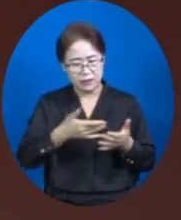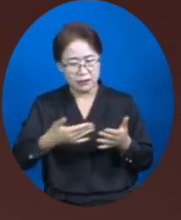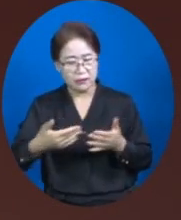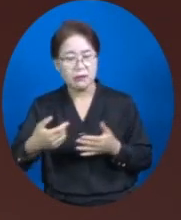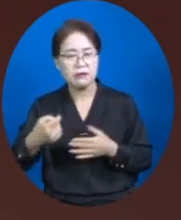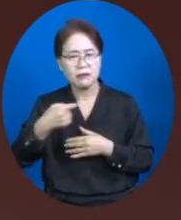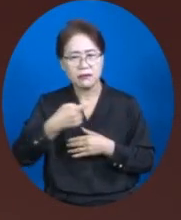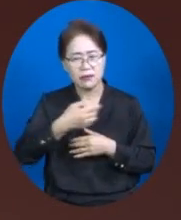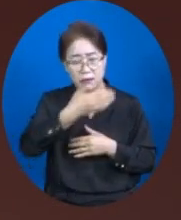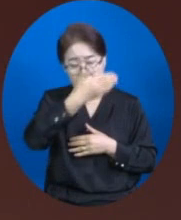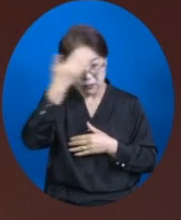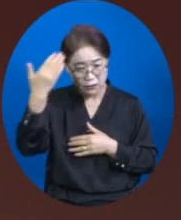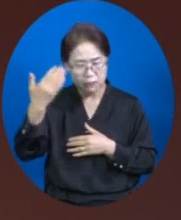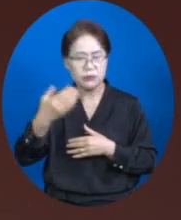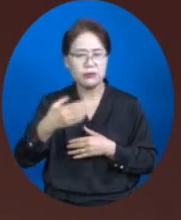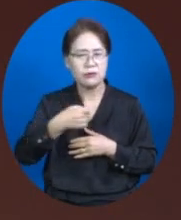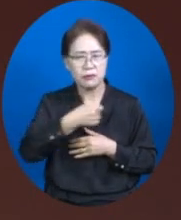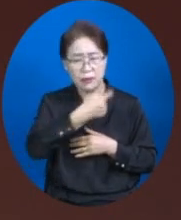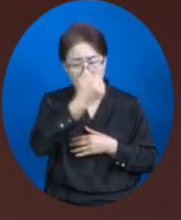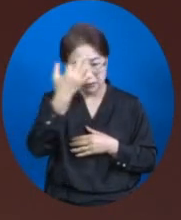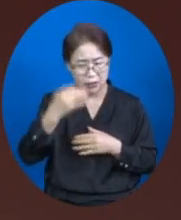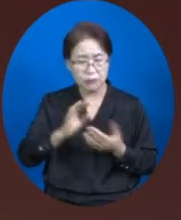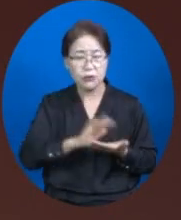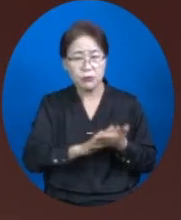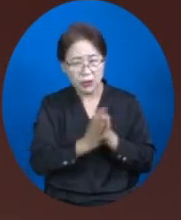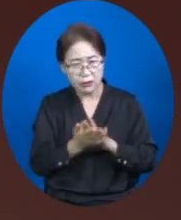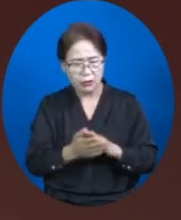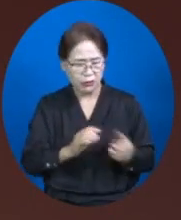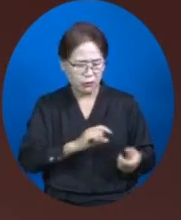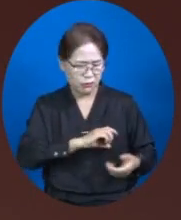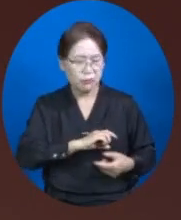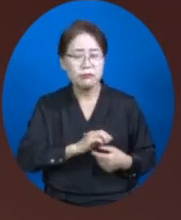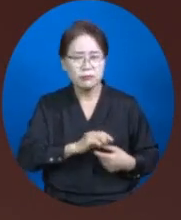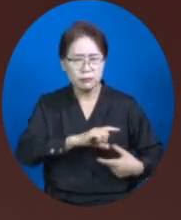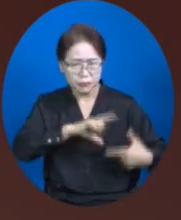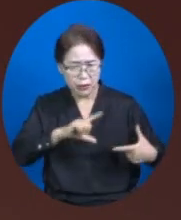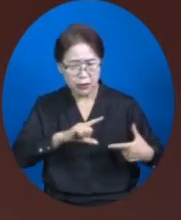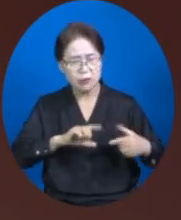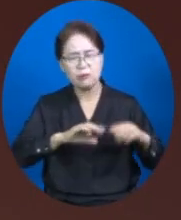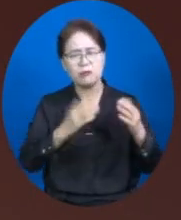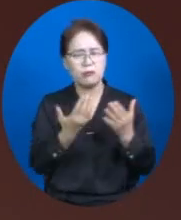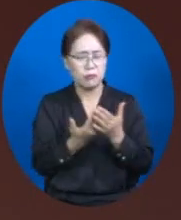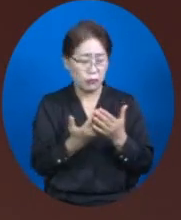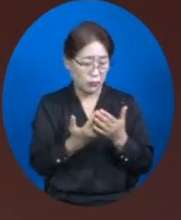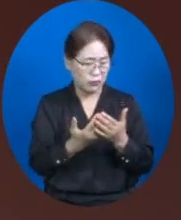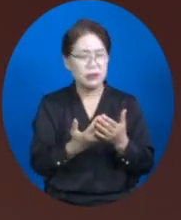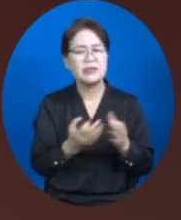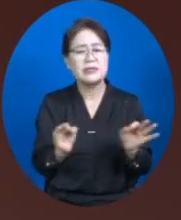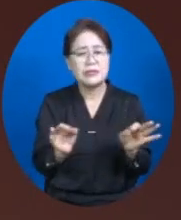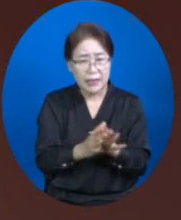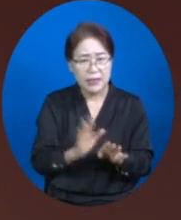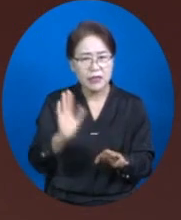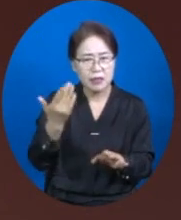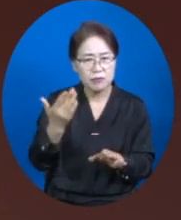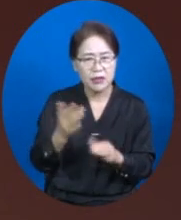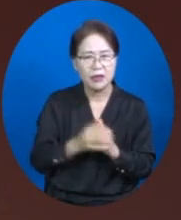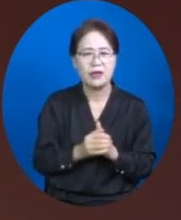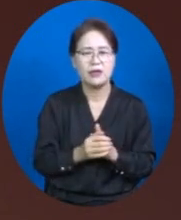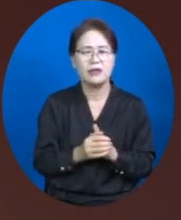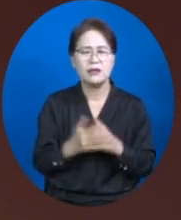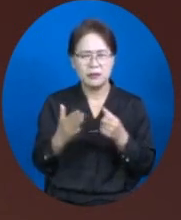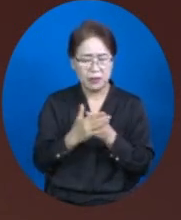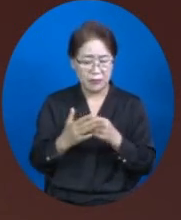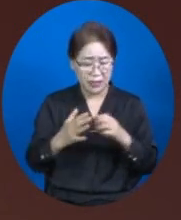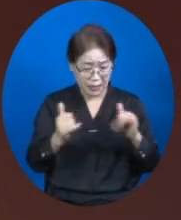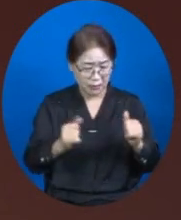변하고 지식도 변하고 명예도 권세도 다 지나갑니다 이렇게 우리 인간은 요한한 존재라는 얘기죠